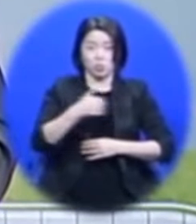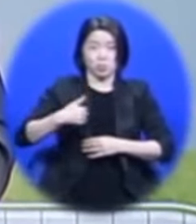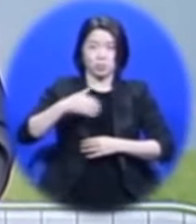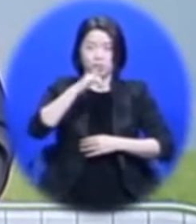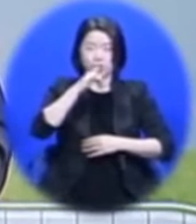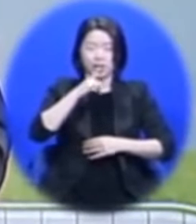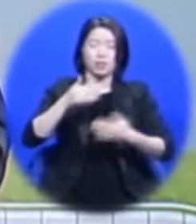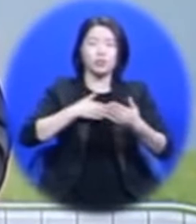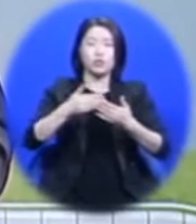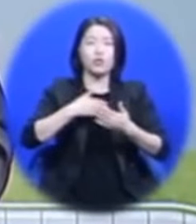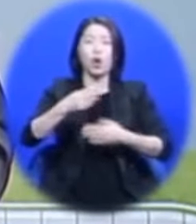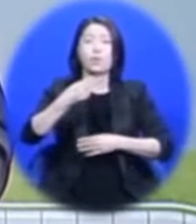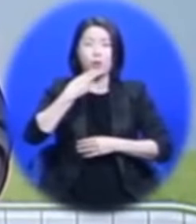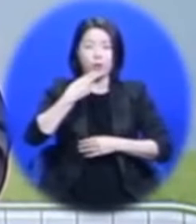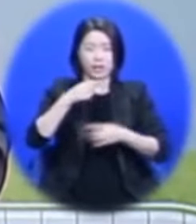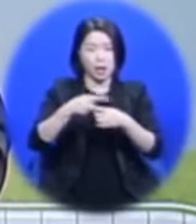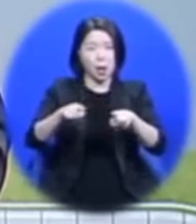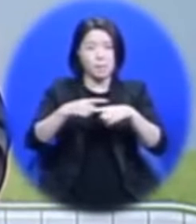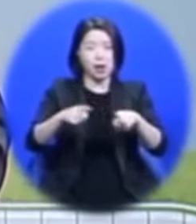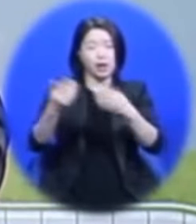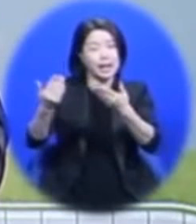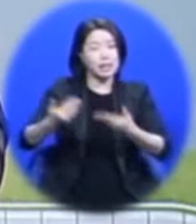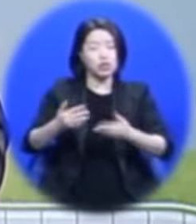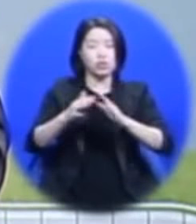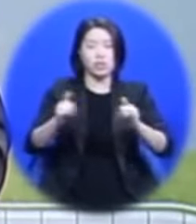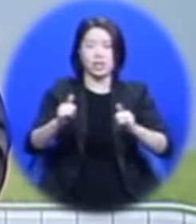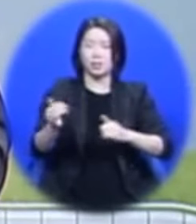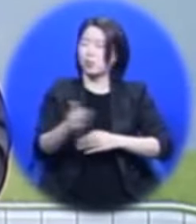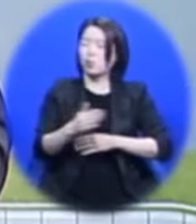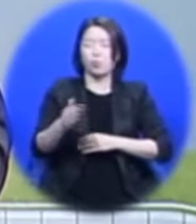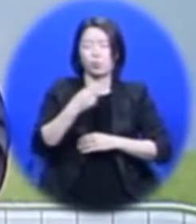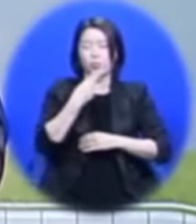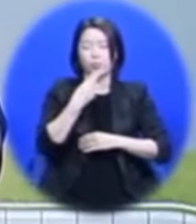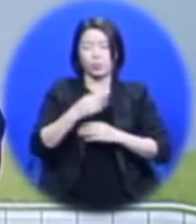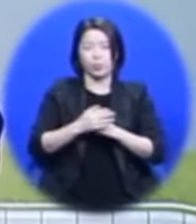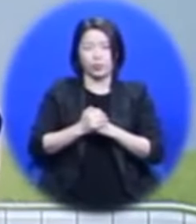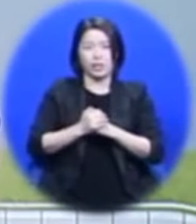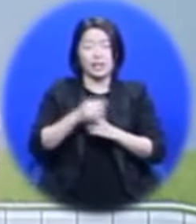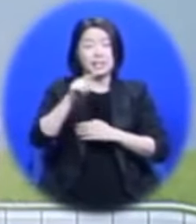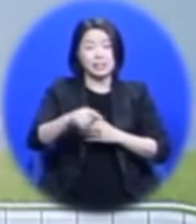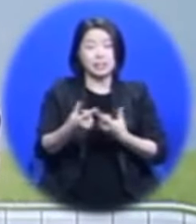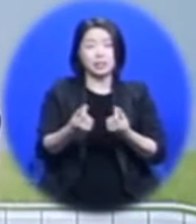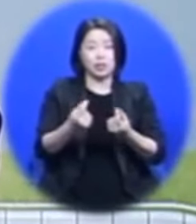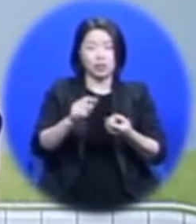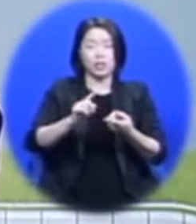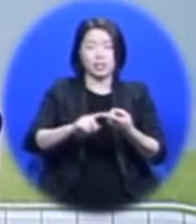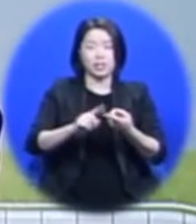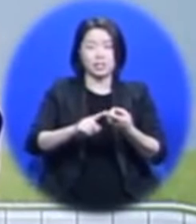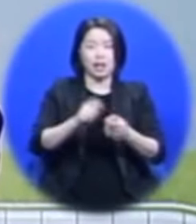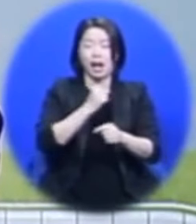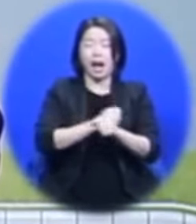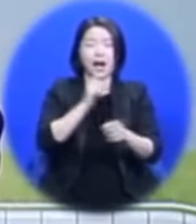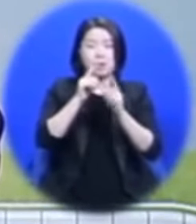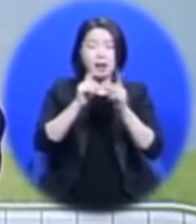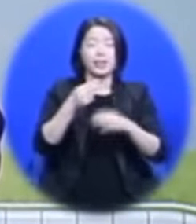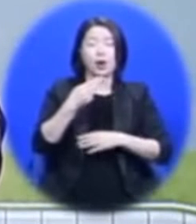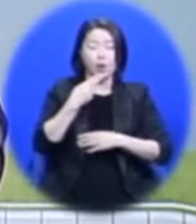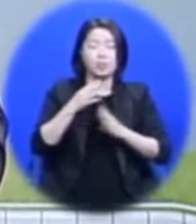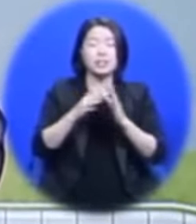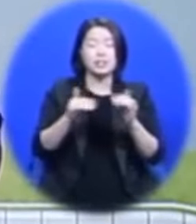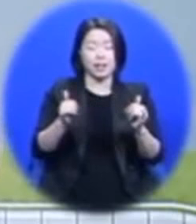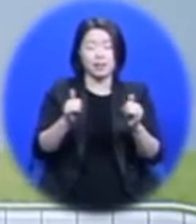두려움이 없구나 이런 평가를 해주는 분은 별로 없었습니다. 저는 그런 점에 대해서 정말 할 말이 없는